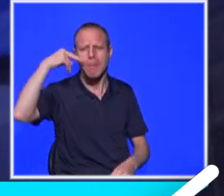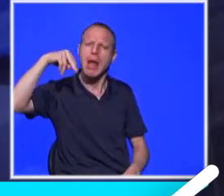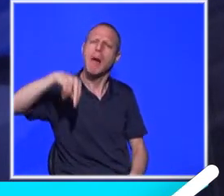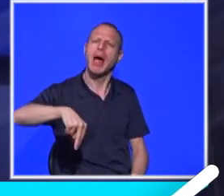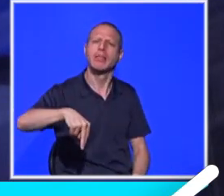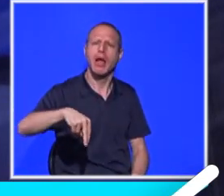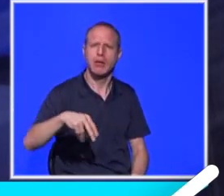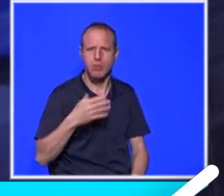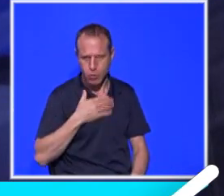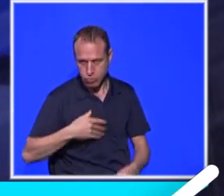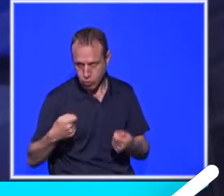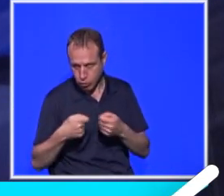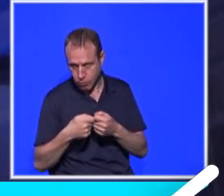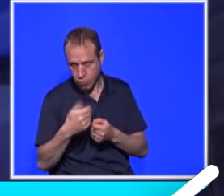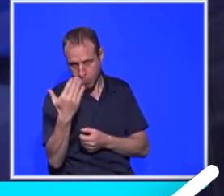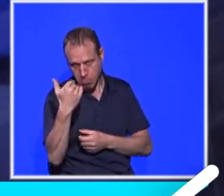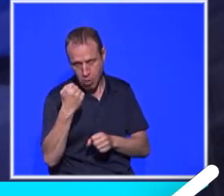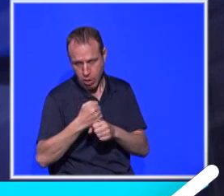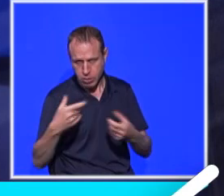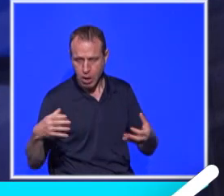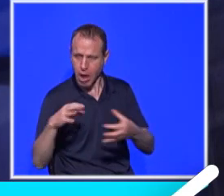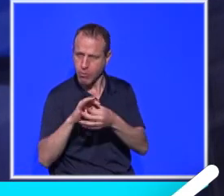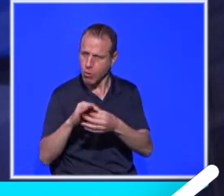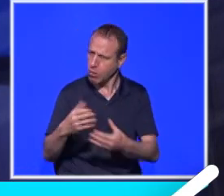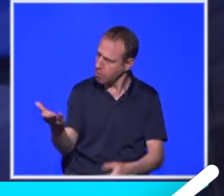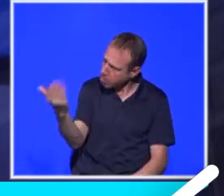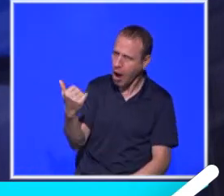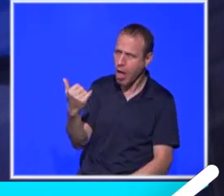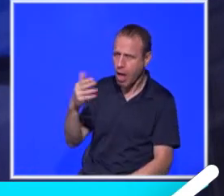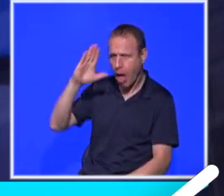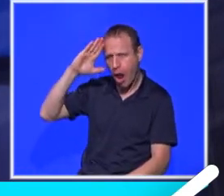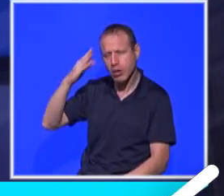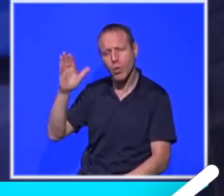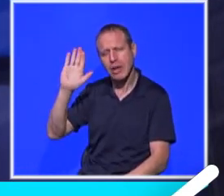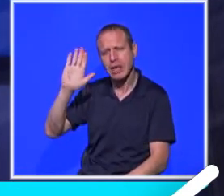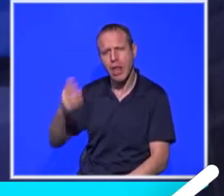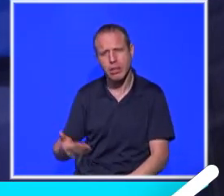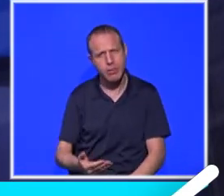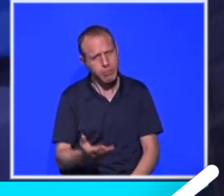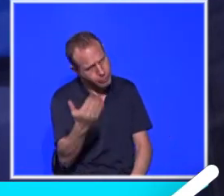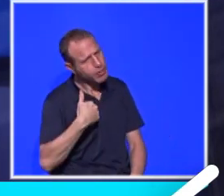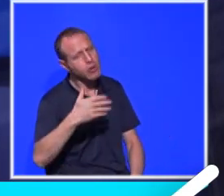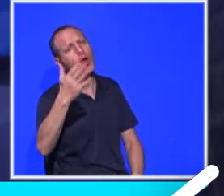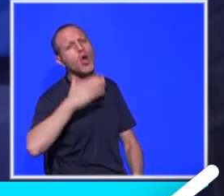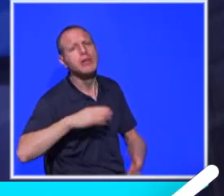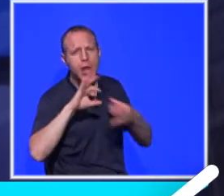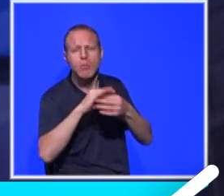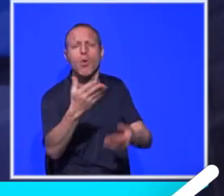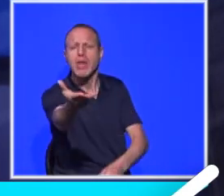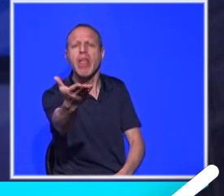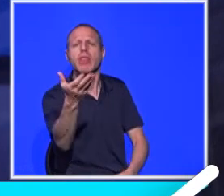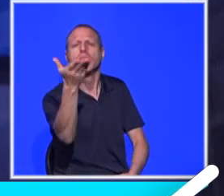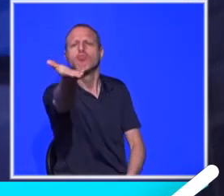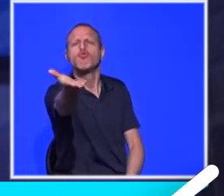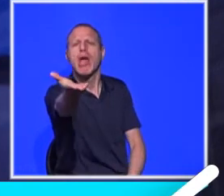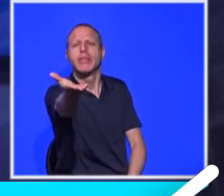מלמטה. תרצה שותפות, בוא נעשה חיבור. תפדל, אהלה וסהלה. אני רוצה שותפות. הידיים שלי מושטות לכל